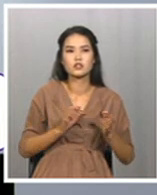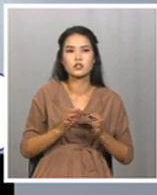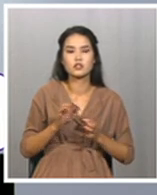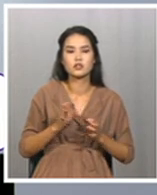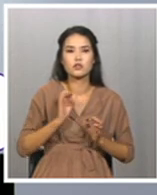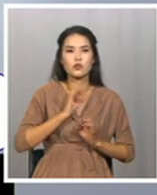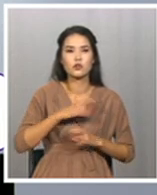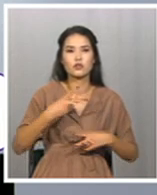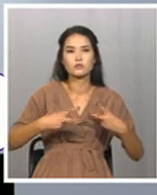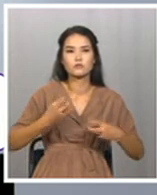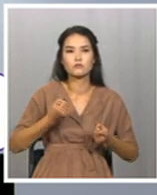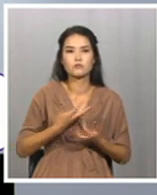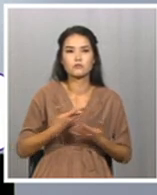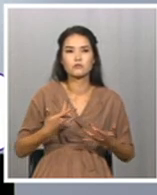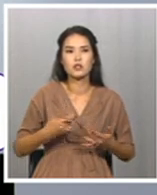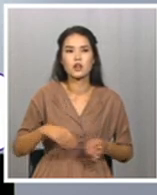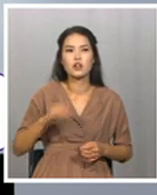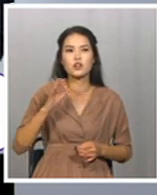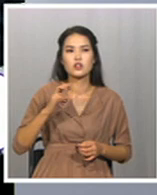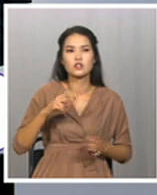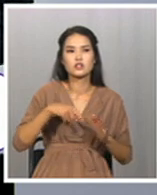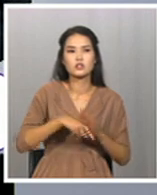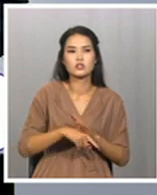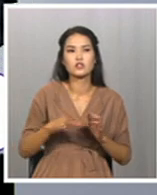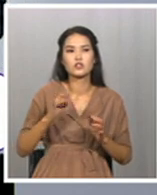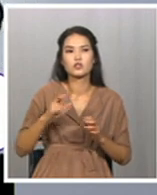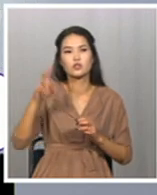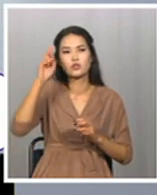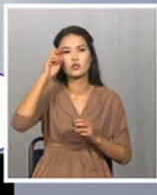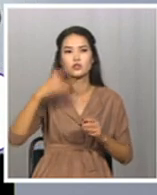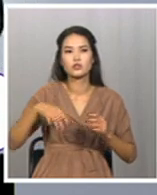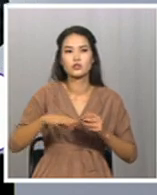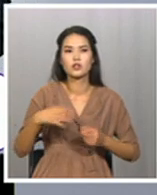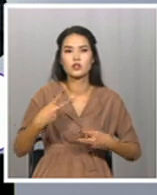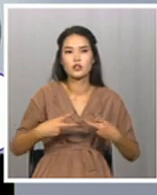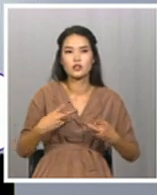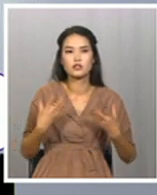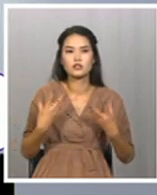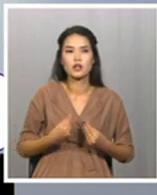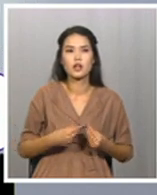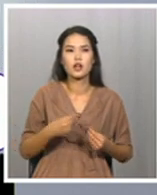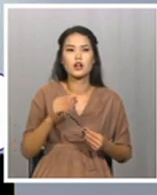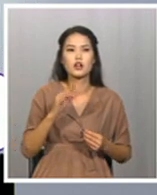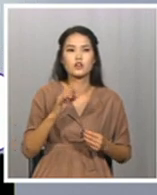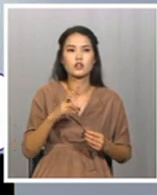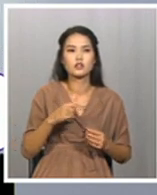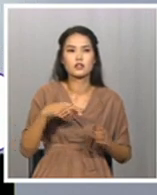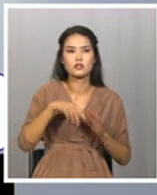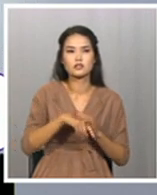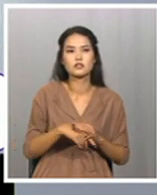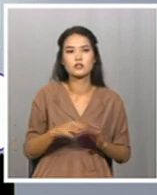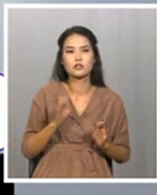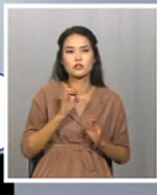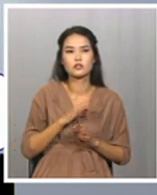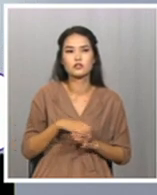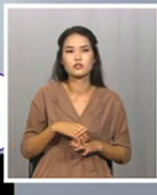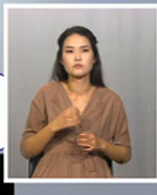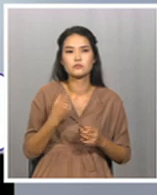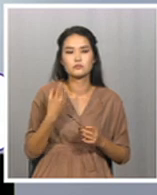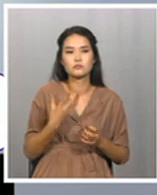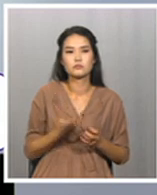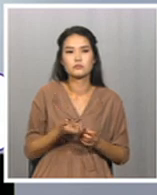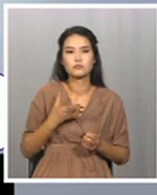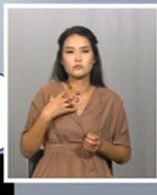Яғни мына жиынтық ішкі өнім мен жиынтық ұлттық өнімді салыстырған кезде жиынтық ішкі өнімді есептеу біршама оңай.